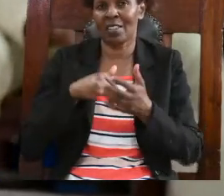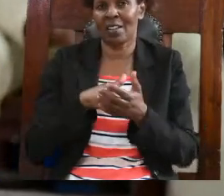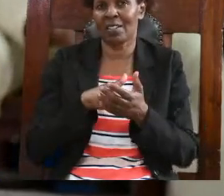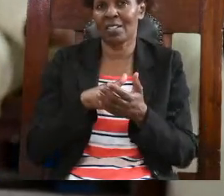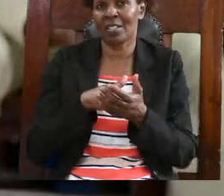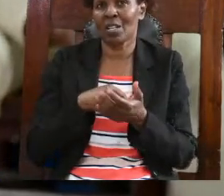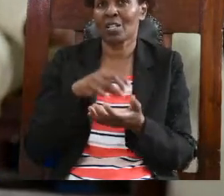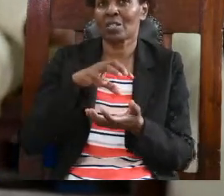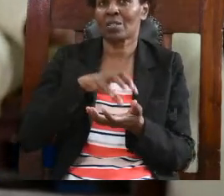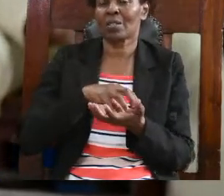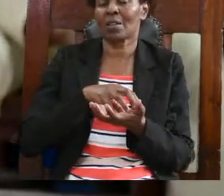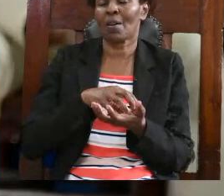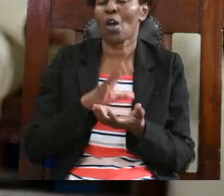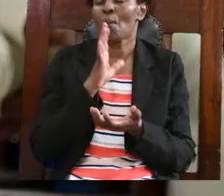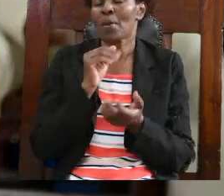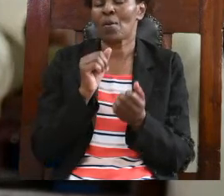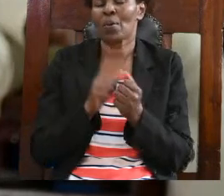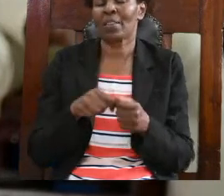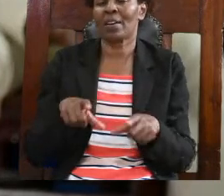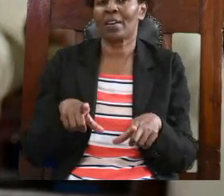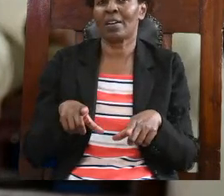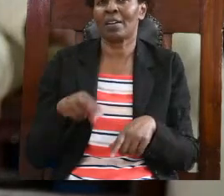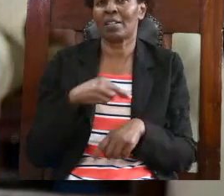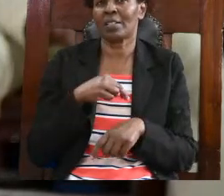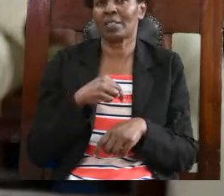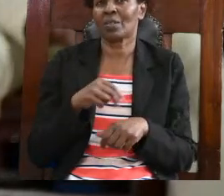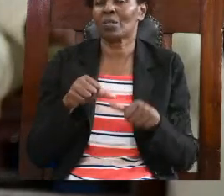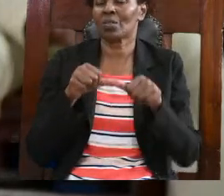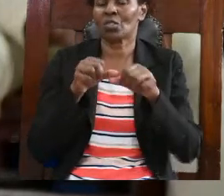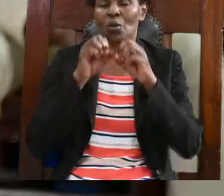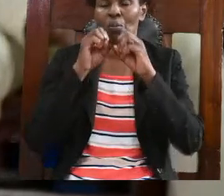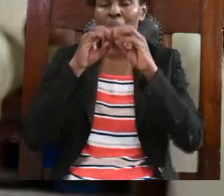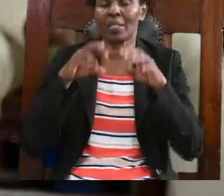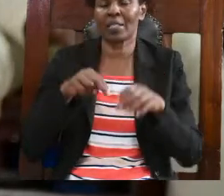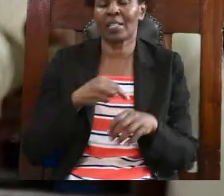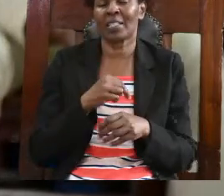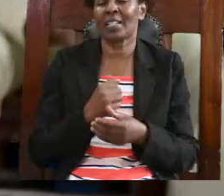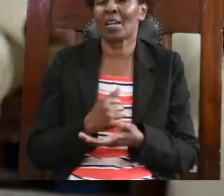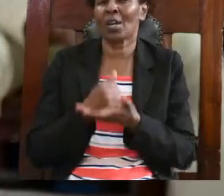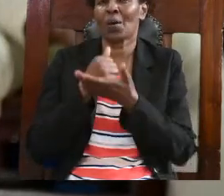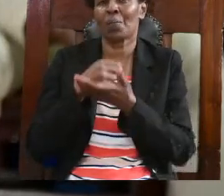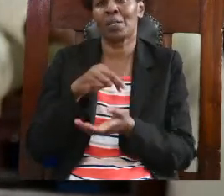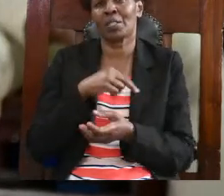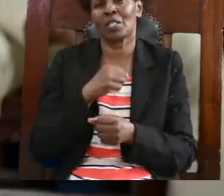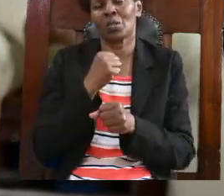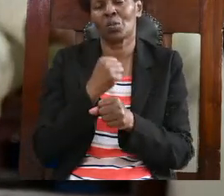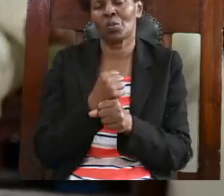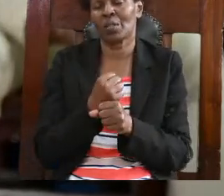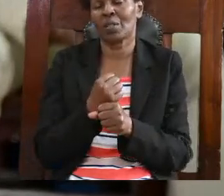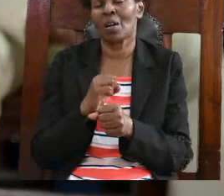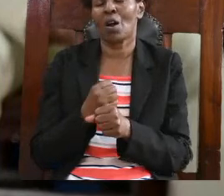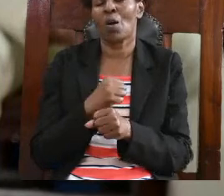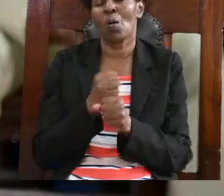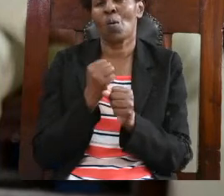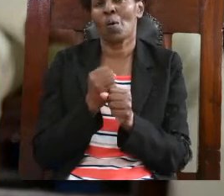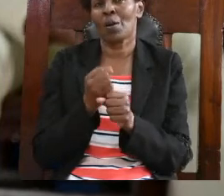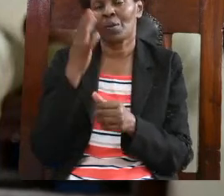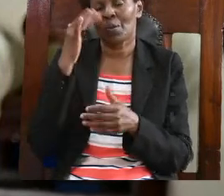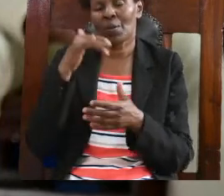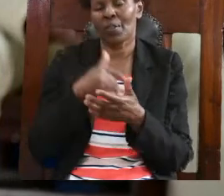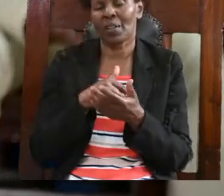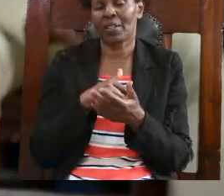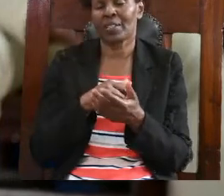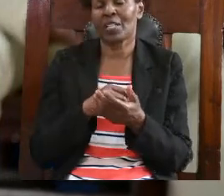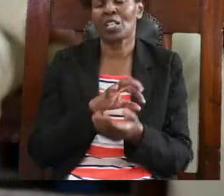yao. Kaa nasi, endelea kutubariki, na utusaidie hata katika utendakazi wetu, tujue ya kwamba ukomavu